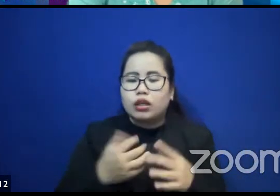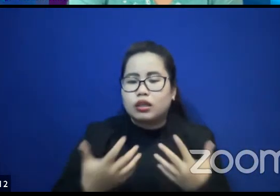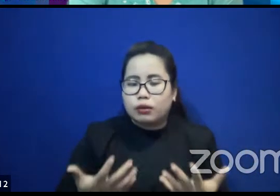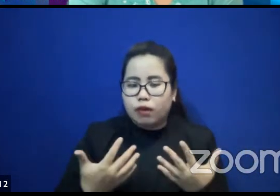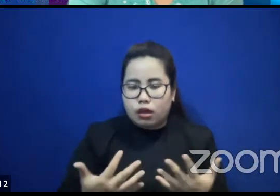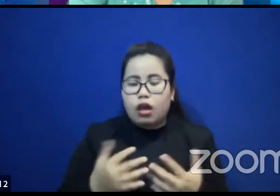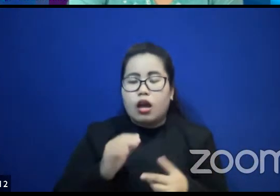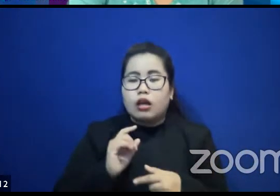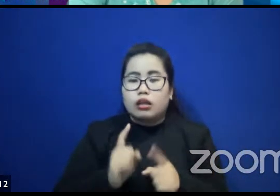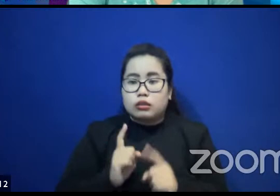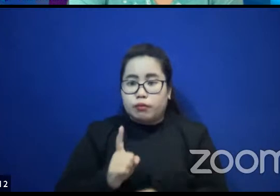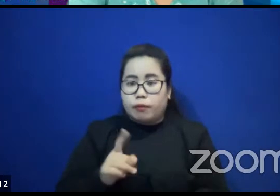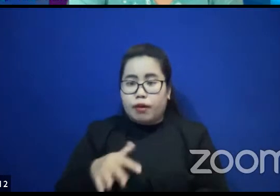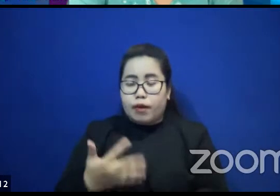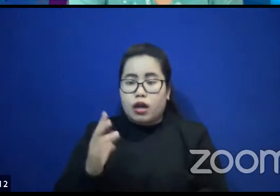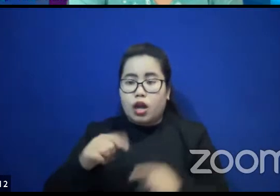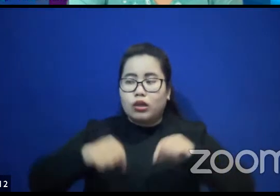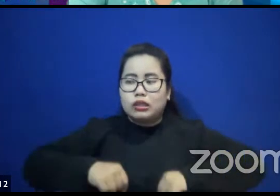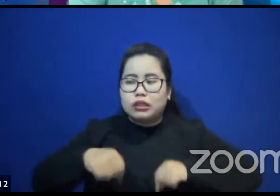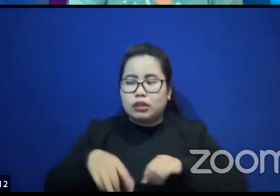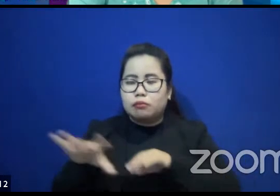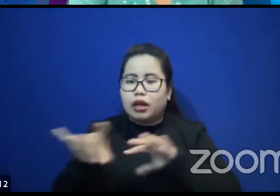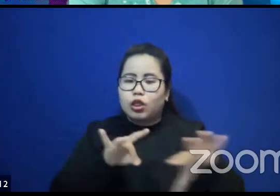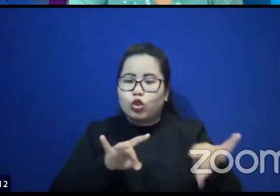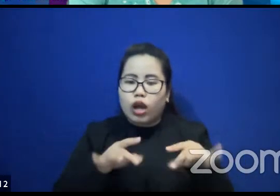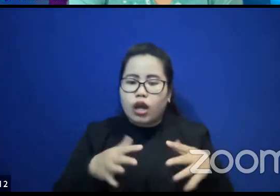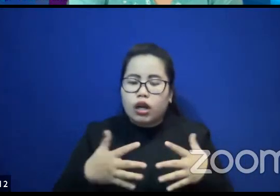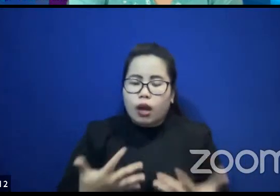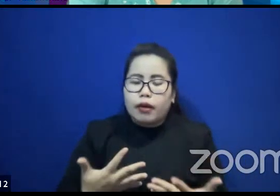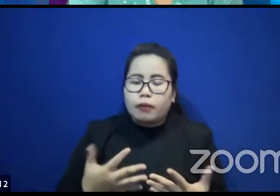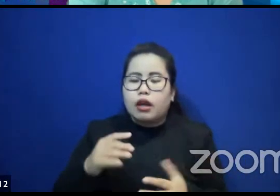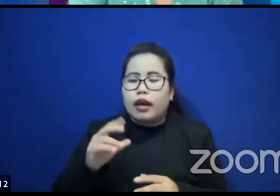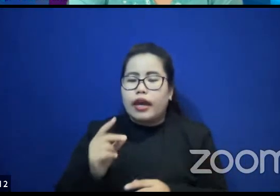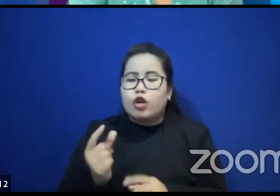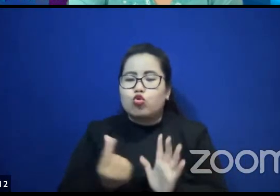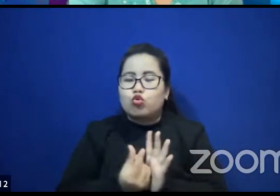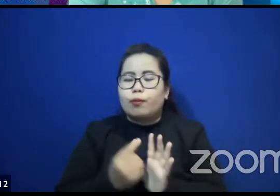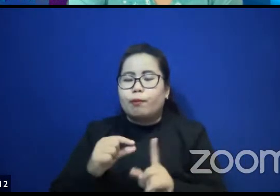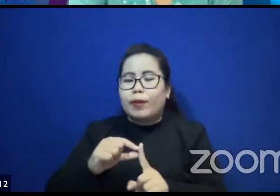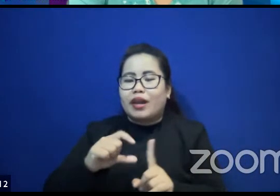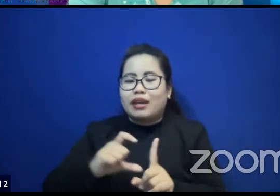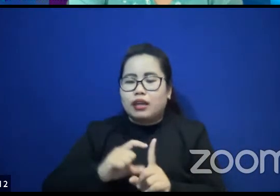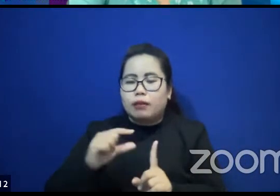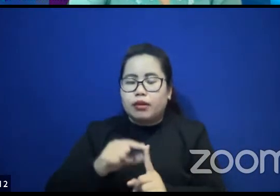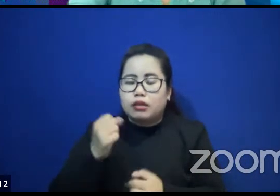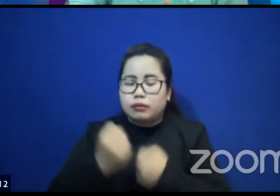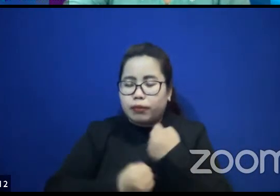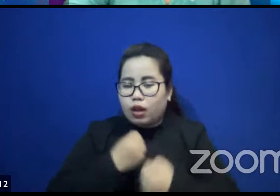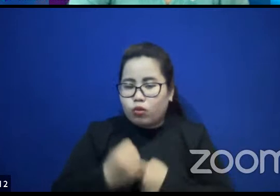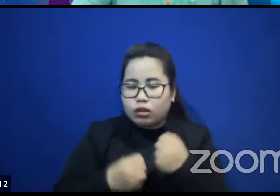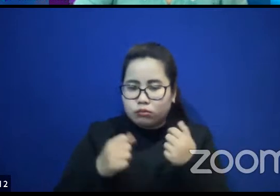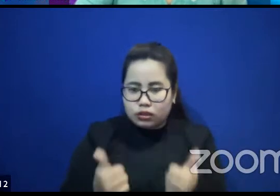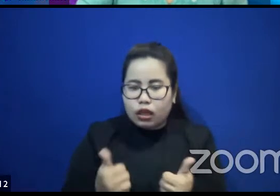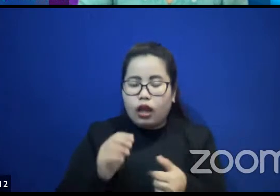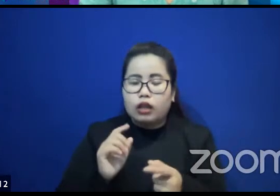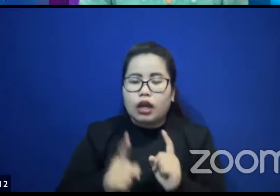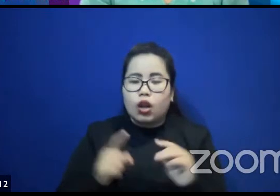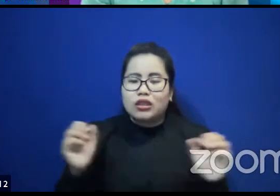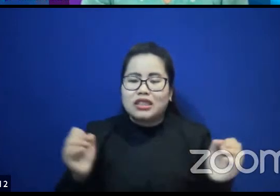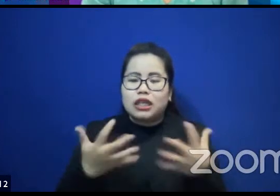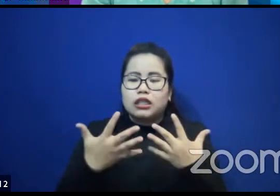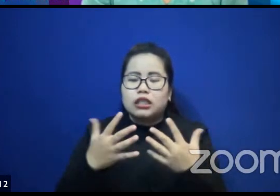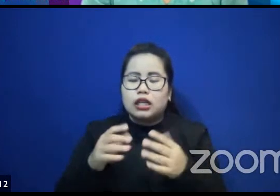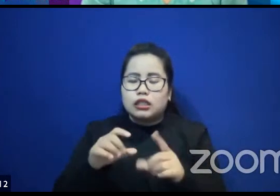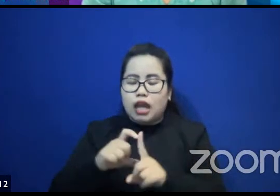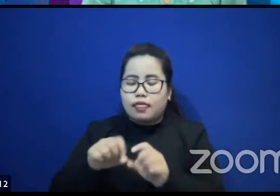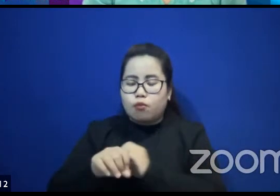karena ini nanti juga menentukan apakah memang er uptti ini bisa diberlakukan juga jika memang Hai ah terjadi kebocoran